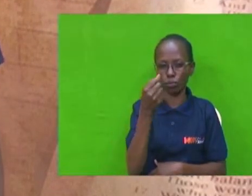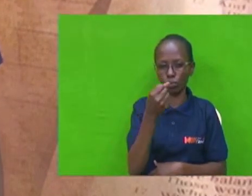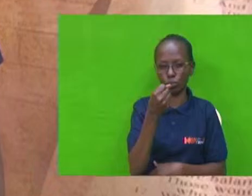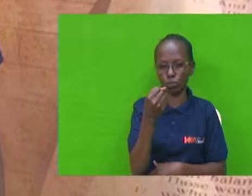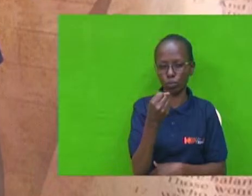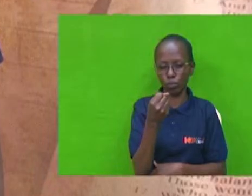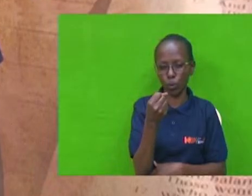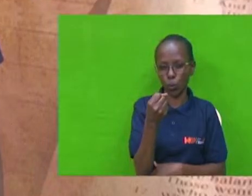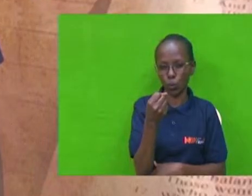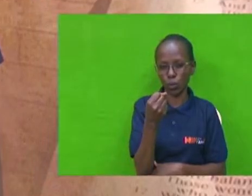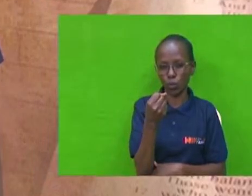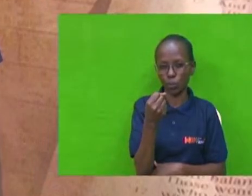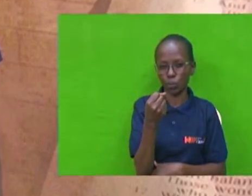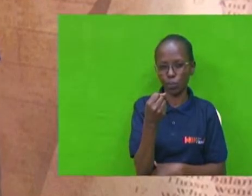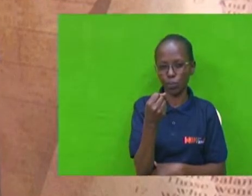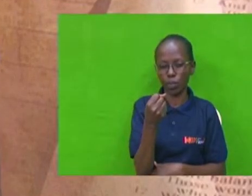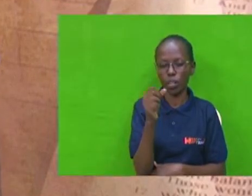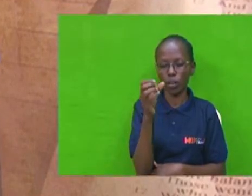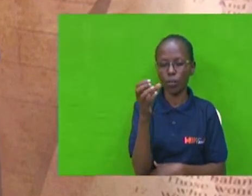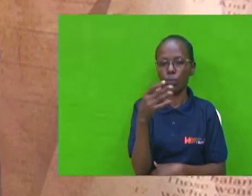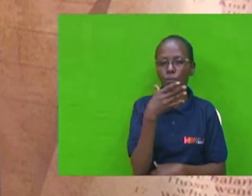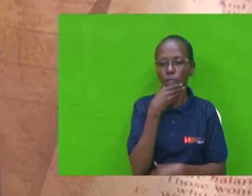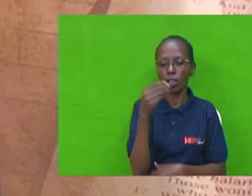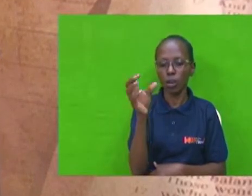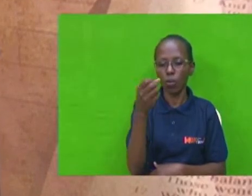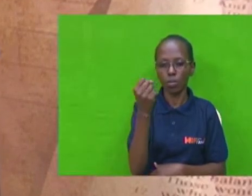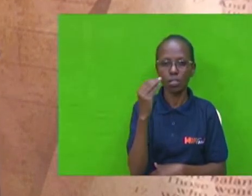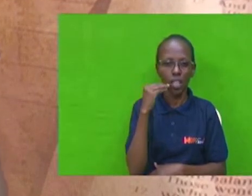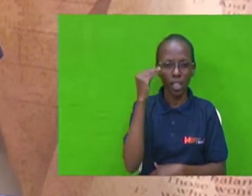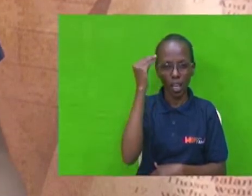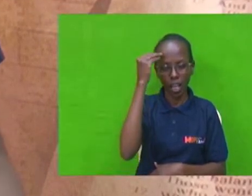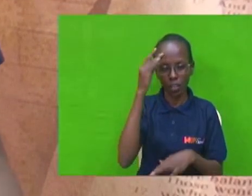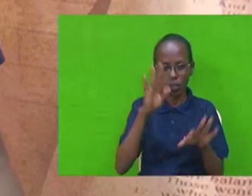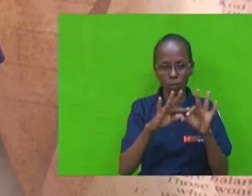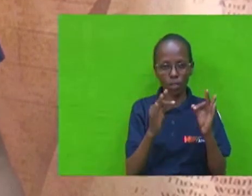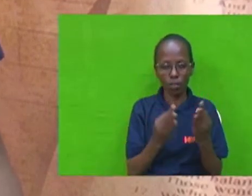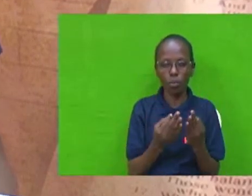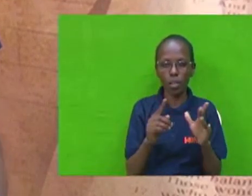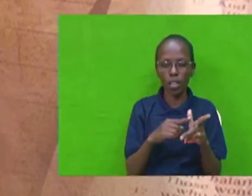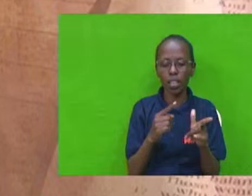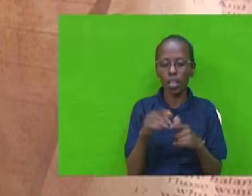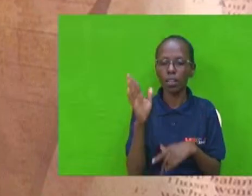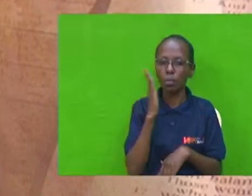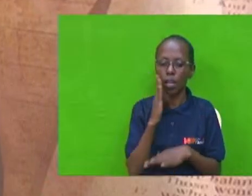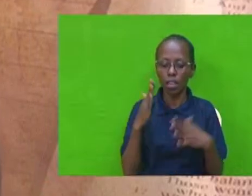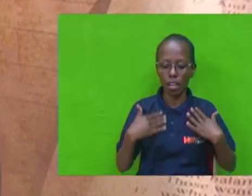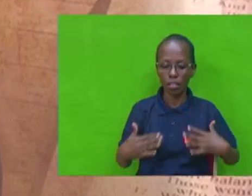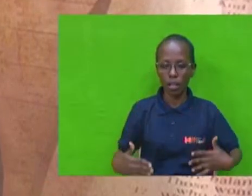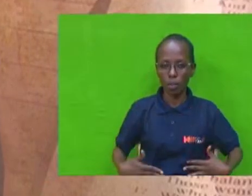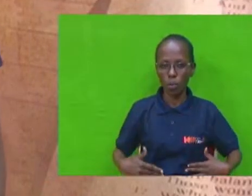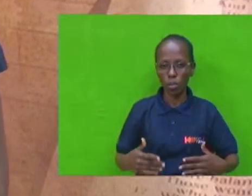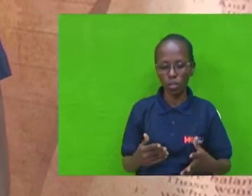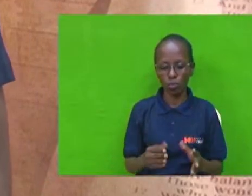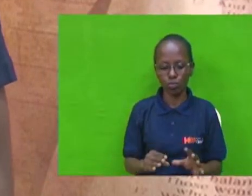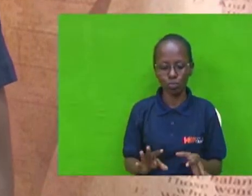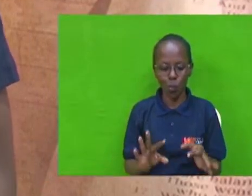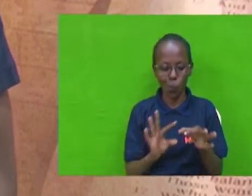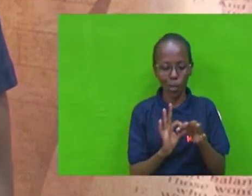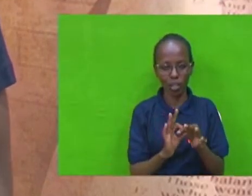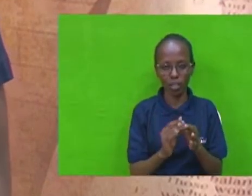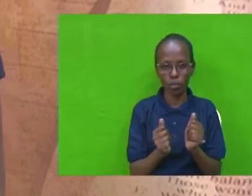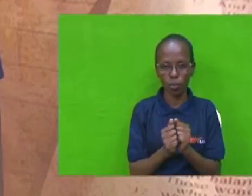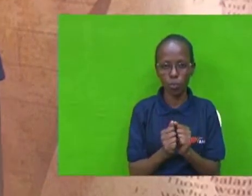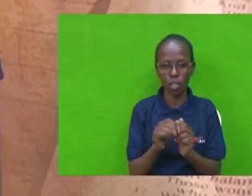Waefeso 5 niambia kwamba yeye ndiye kichwa na mama ndiye mwili, ile hali ya kufananisha tu na Kristo, lakini